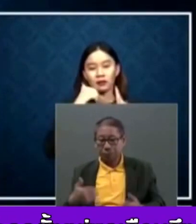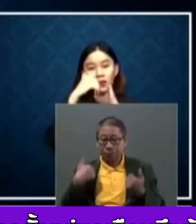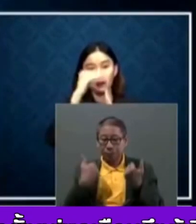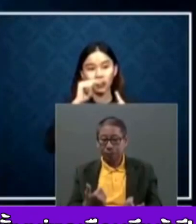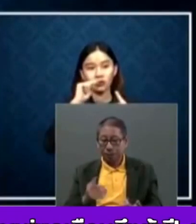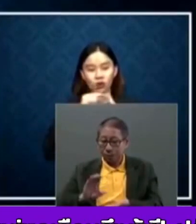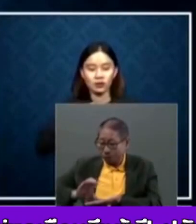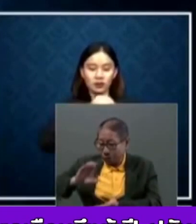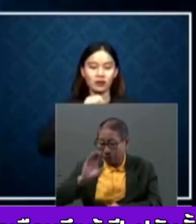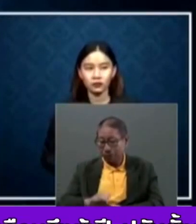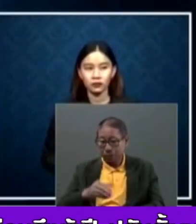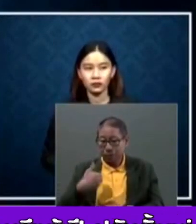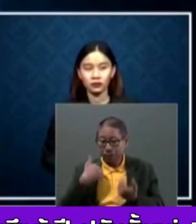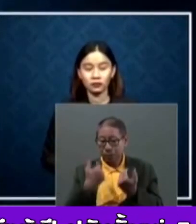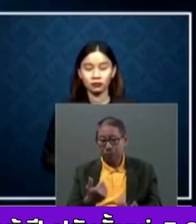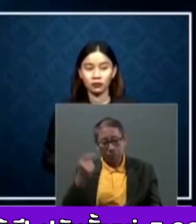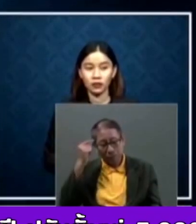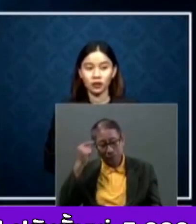คุณภาพชีวิตของพี่น้องประชาชนคนไทยนั่นเองะครับ